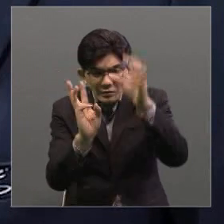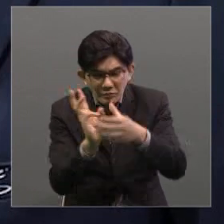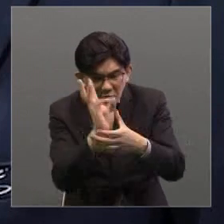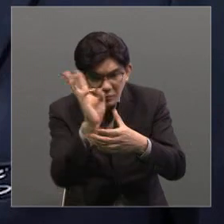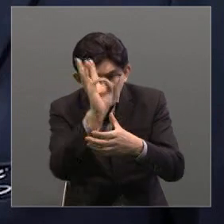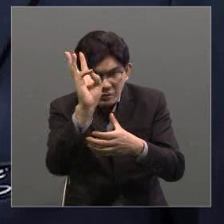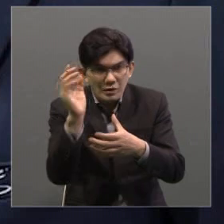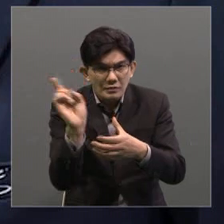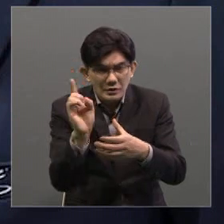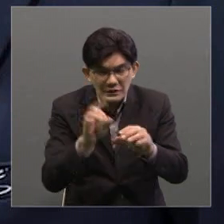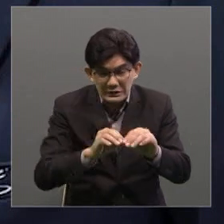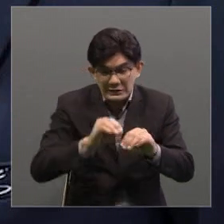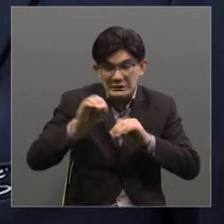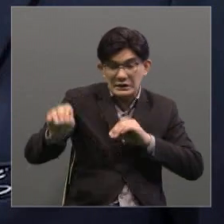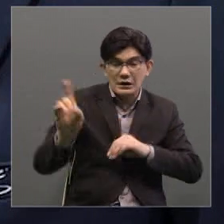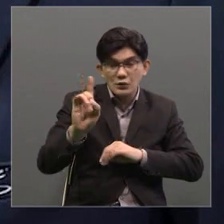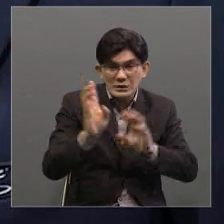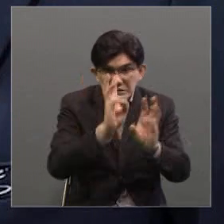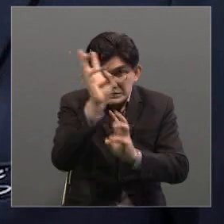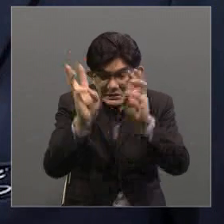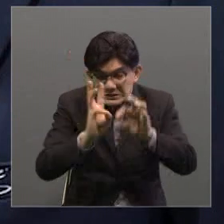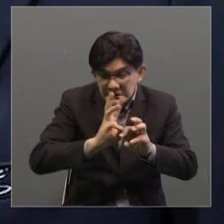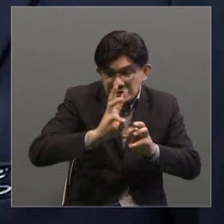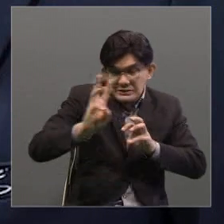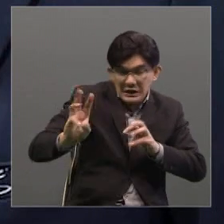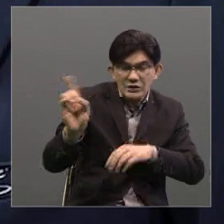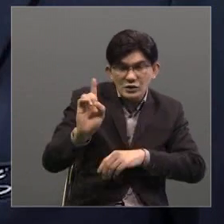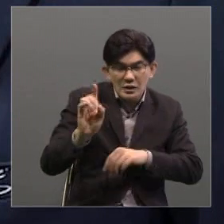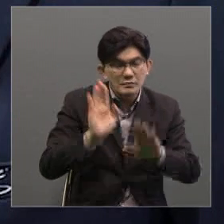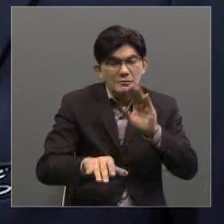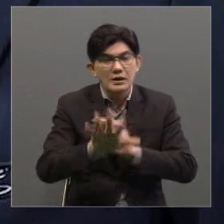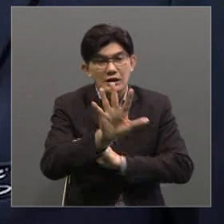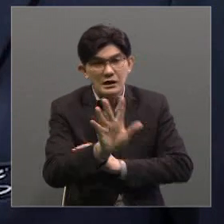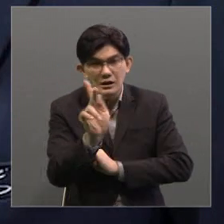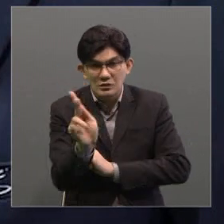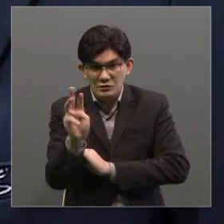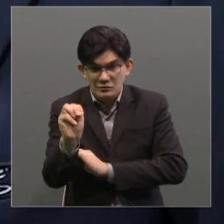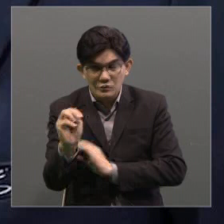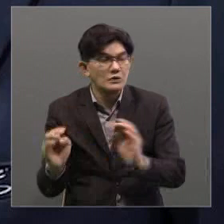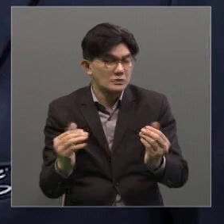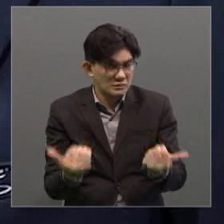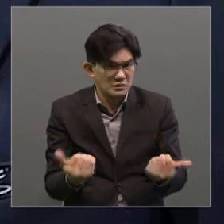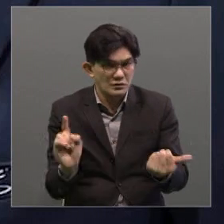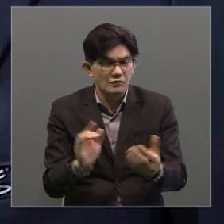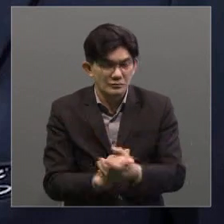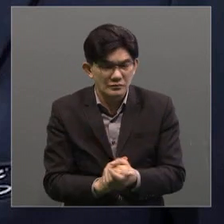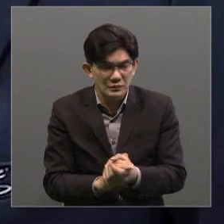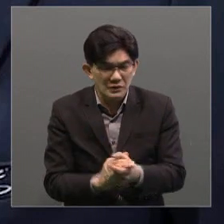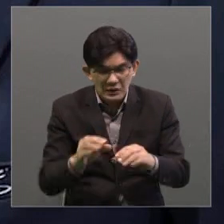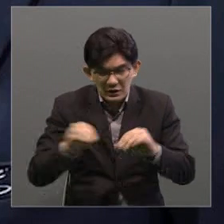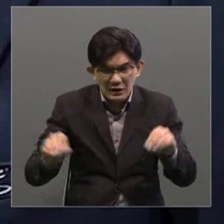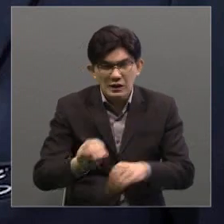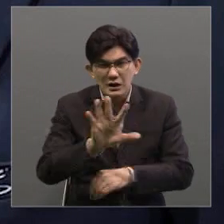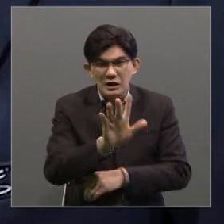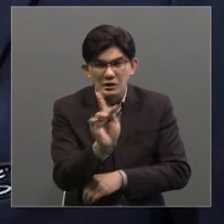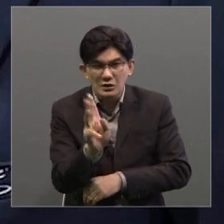แล้วถามว่ามันไปได้กว้างขนาดไหนอาจารย์บอกว่า 5กกฮะรัศมีคือ 5กมตรงนี้บางส่วนที่ออกไปใน 5กิโลเมตร